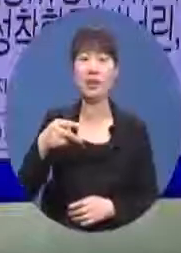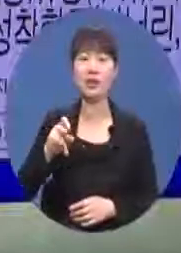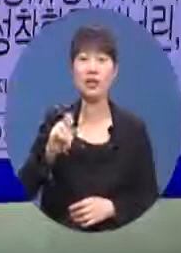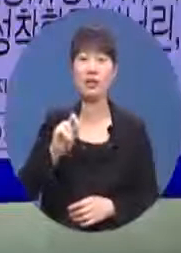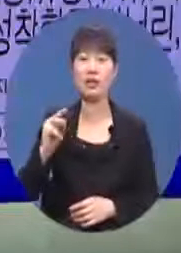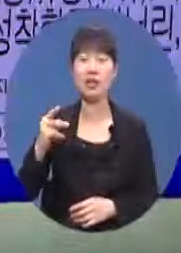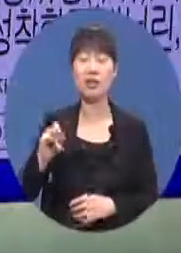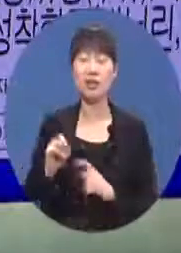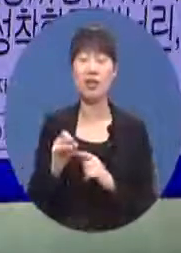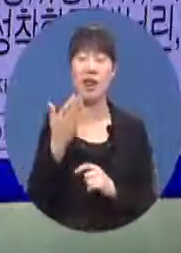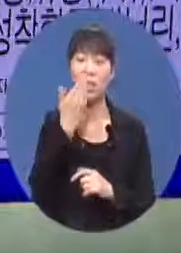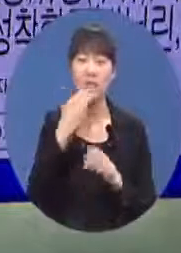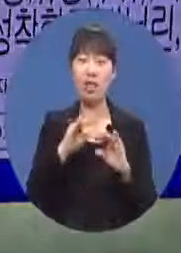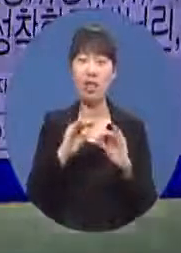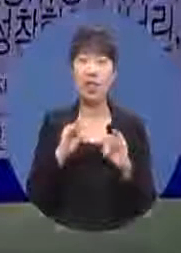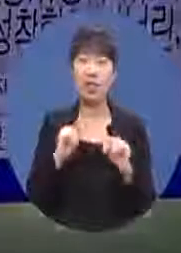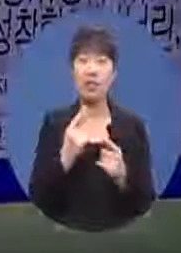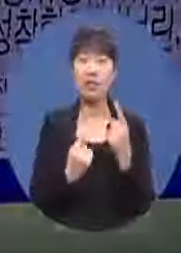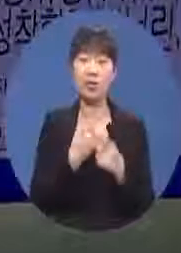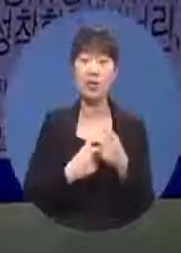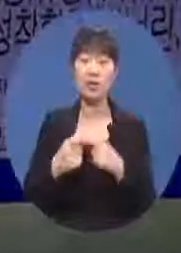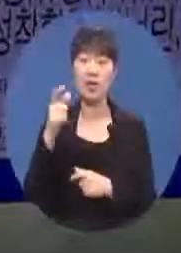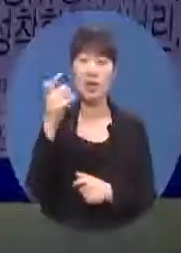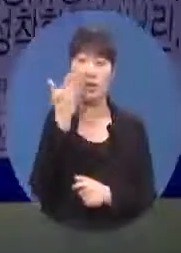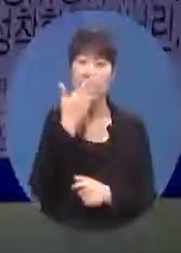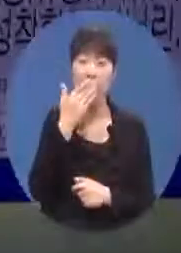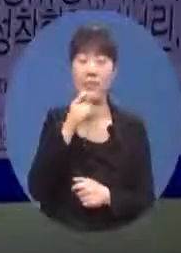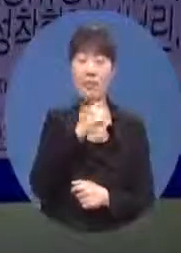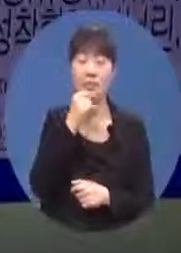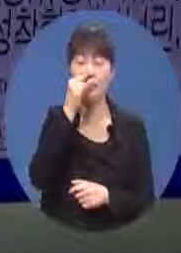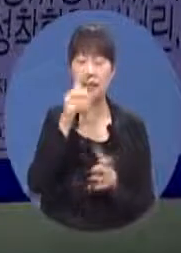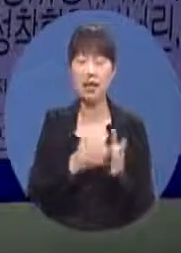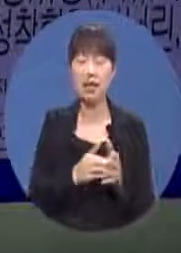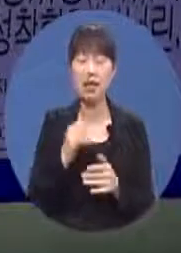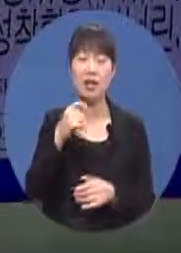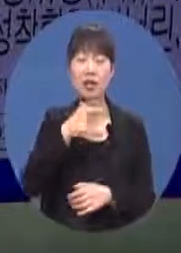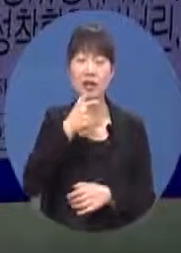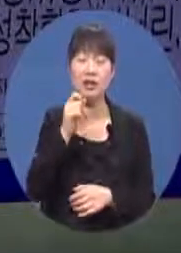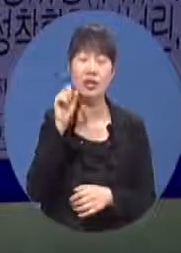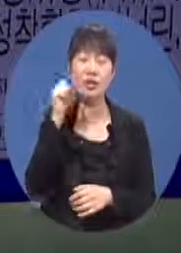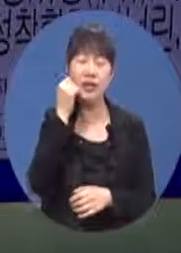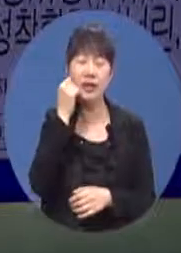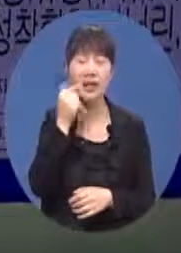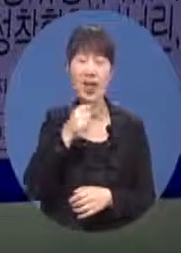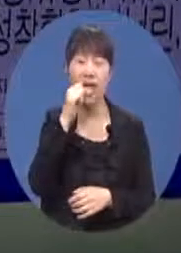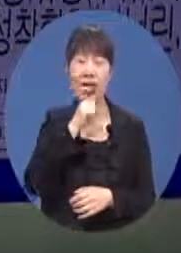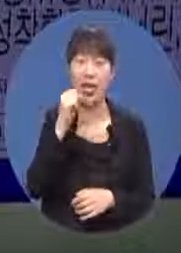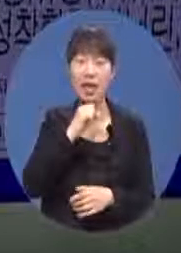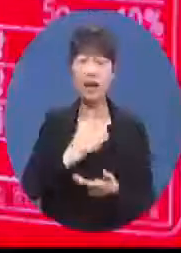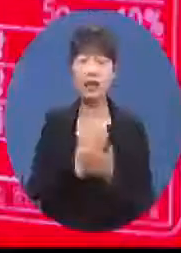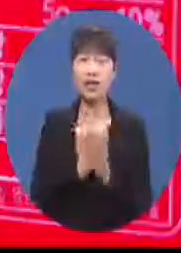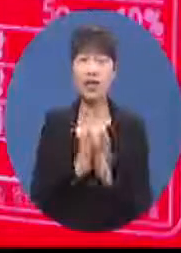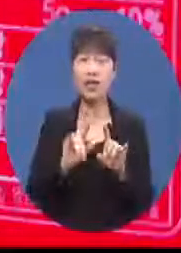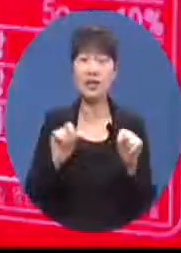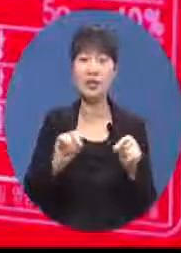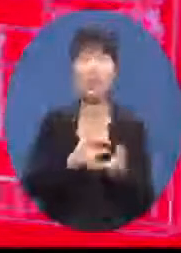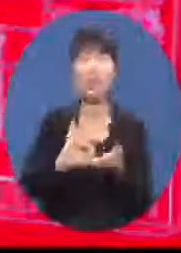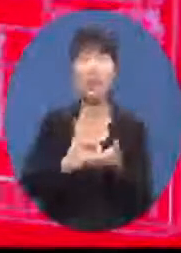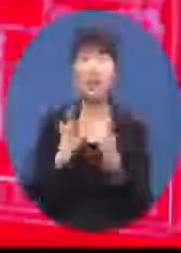액상과당은 설탕보다 훨씬 단맛이 강합니다. 음료수, 과자, 아이스크림 등 다양한 가공식품에 사용되고